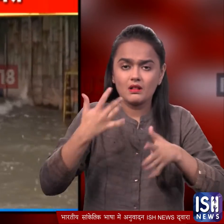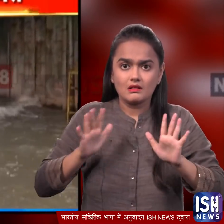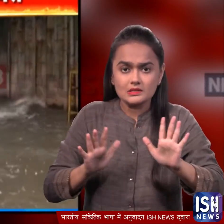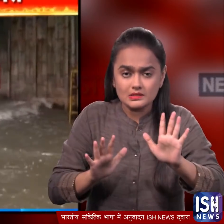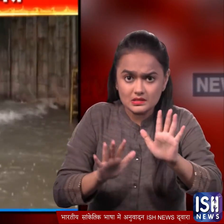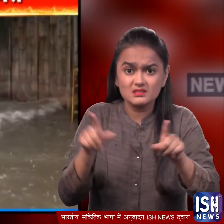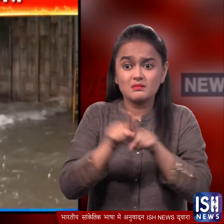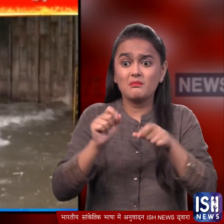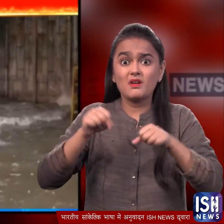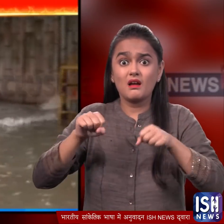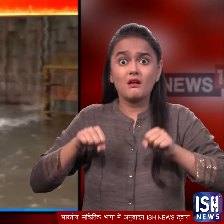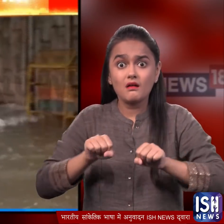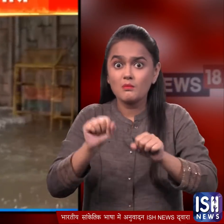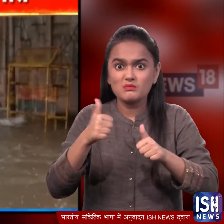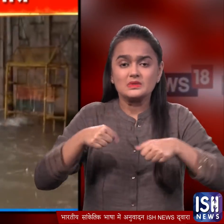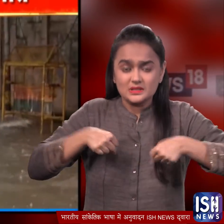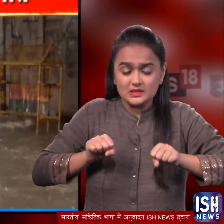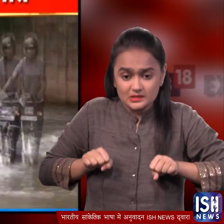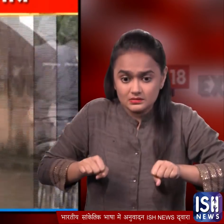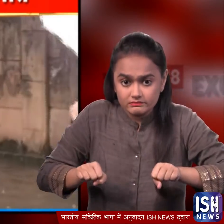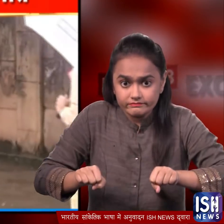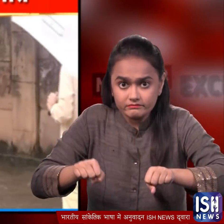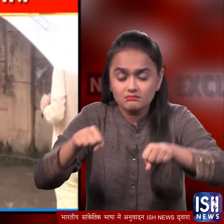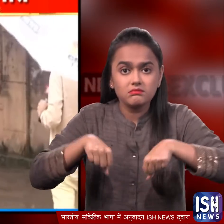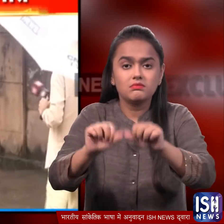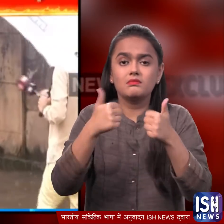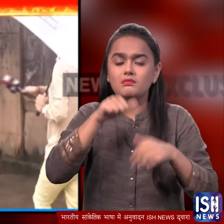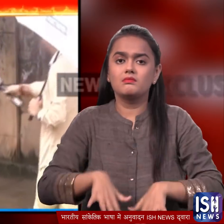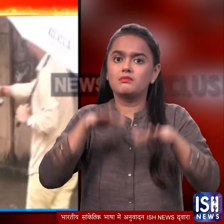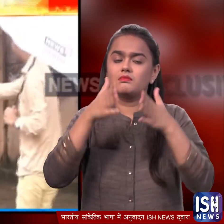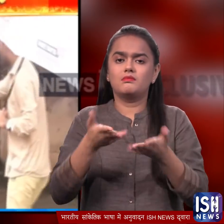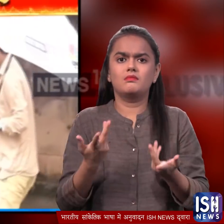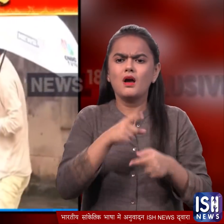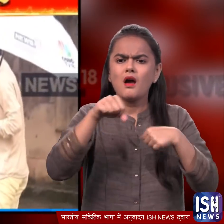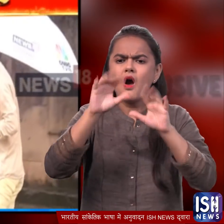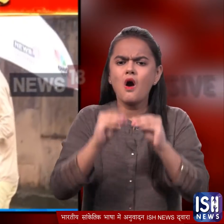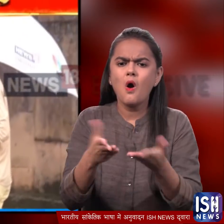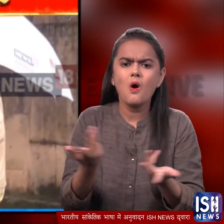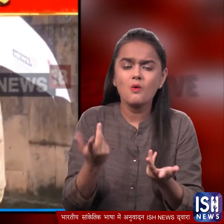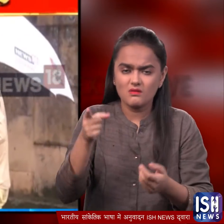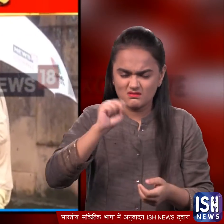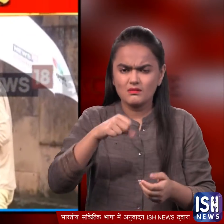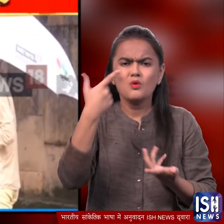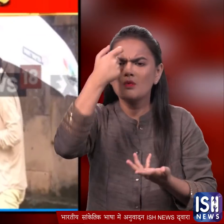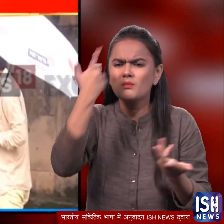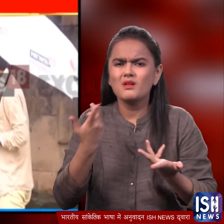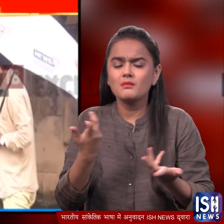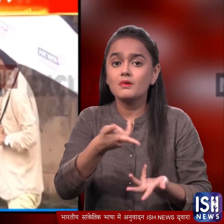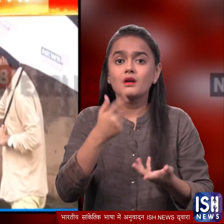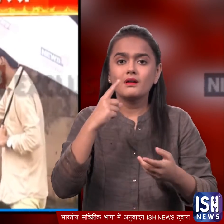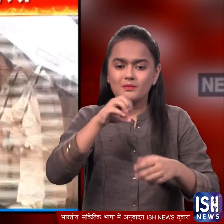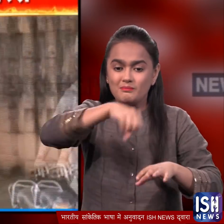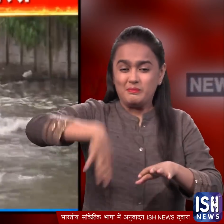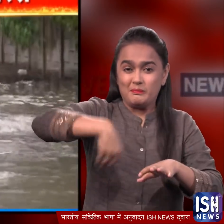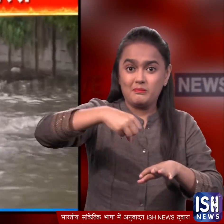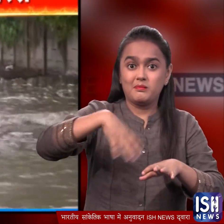और आदमी भी अपनी मोटरसाइकिल को पानी में खींचता हुआ नजर आया। कैसे गाड़ी बंद हो गई क्या आपकी? हाँ क्या दिक्कत हो रही है? साइलेंसर